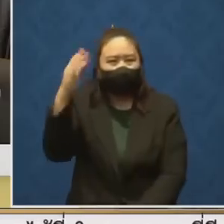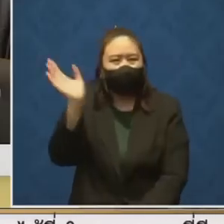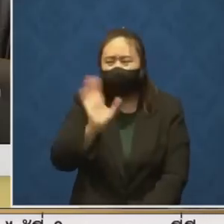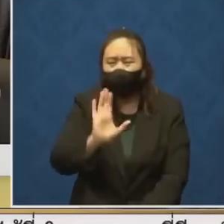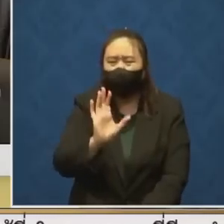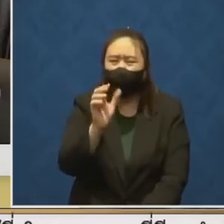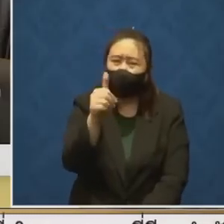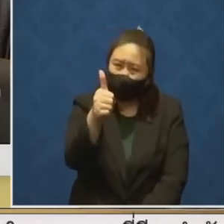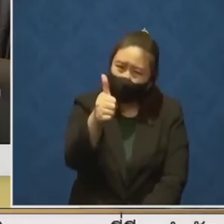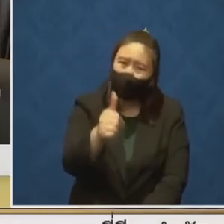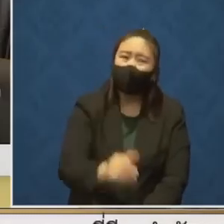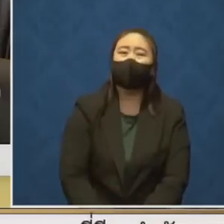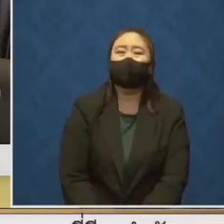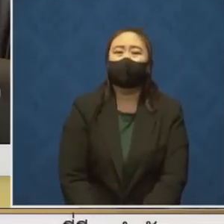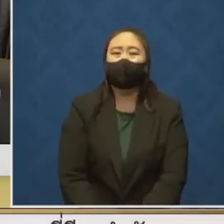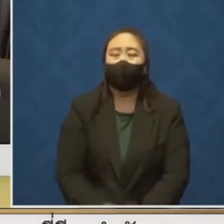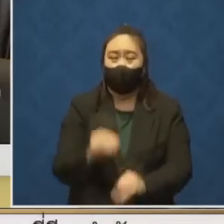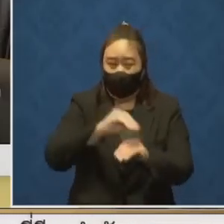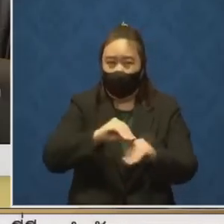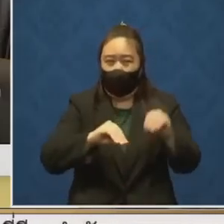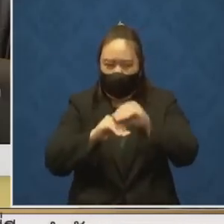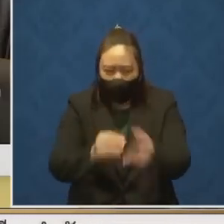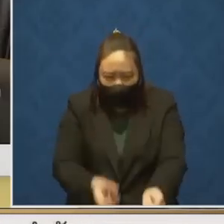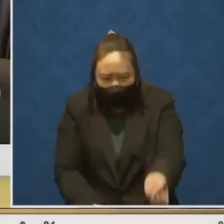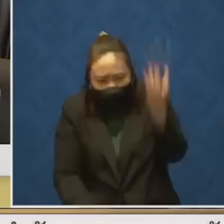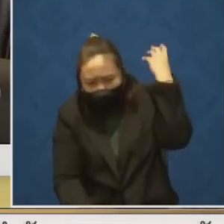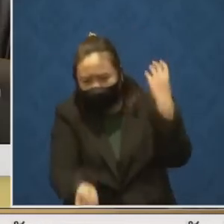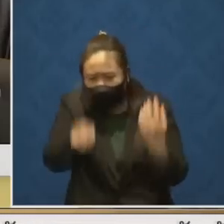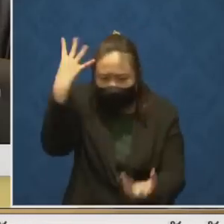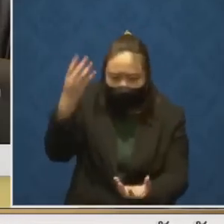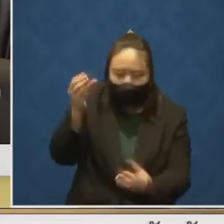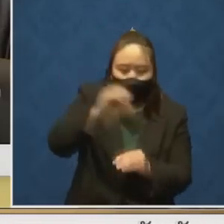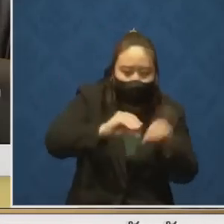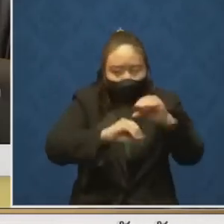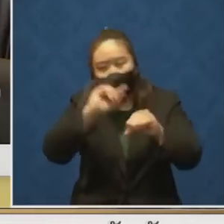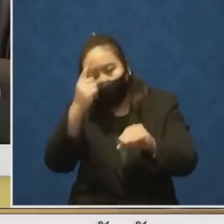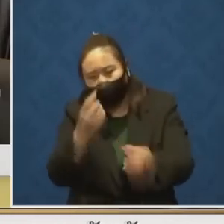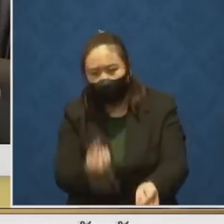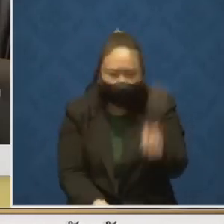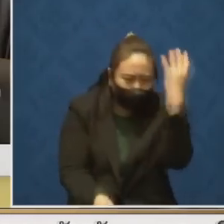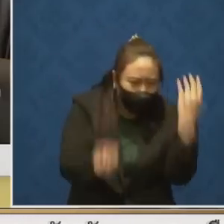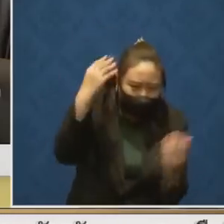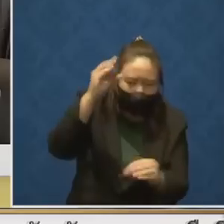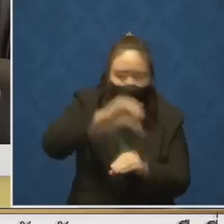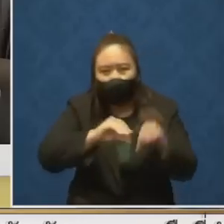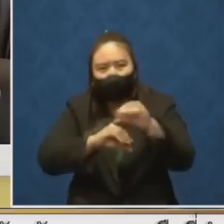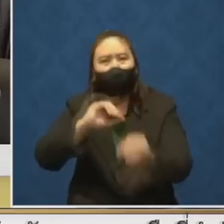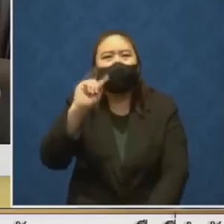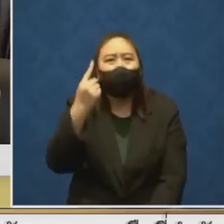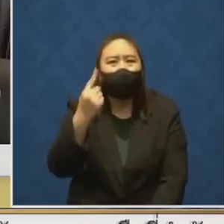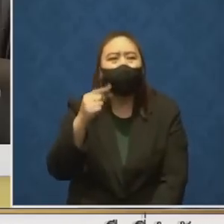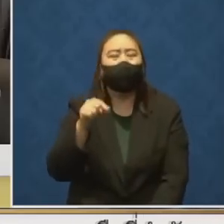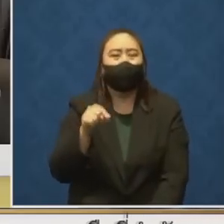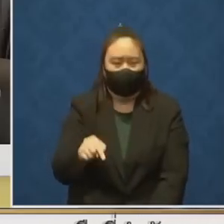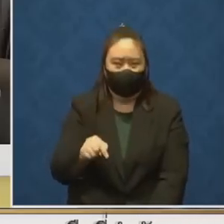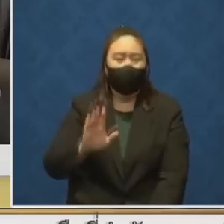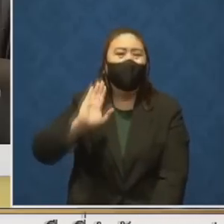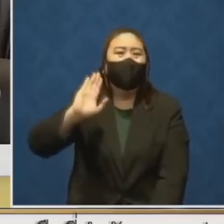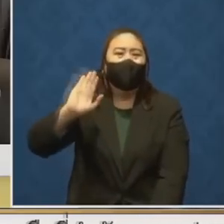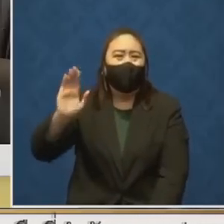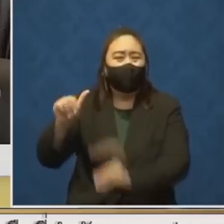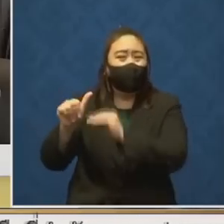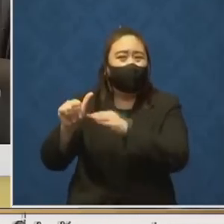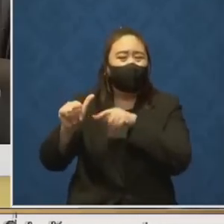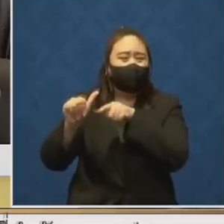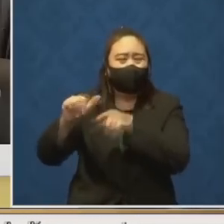okayโครงการหร สร้าง สร้างอนุสเวกรีของกองทรัภัยในกันนำของ คนเอกประยุดท